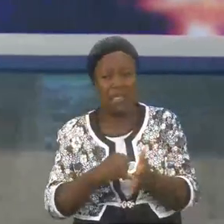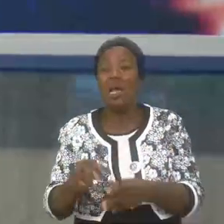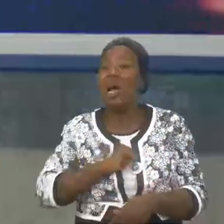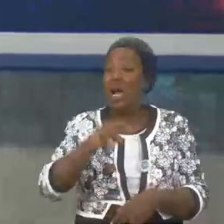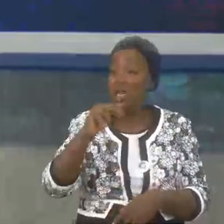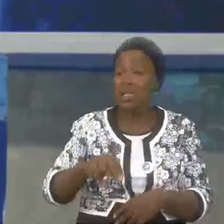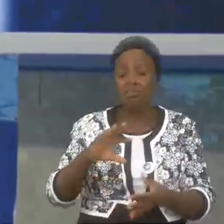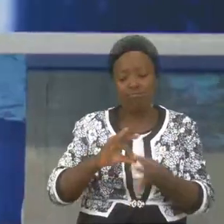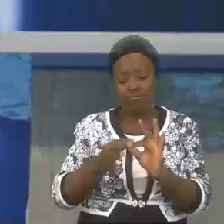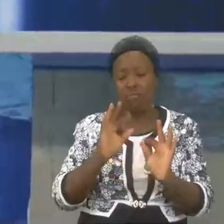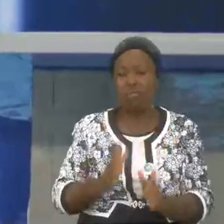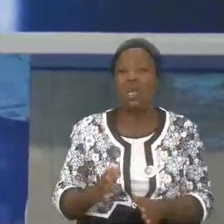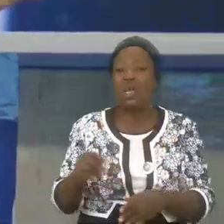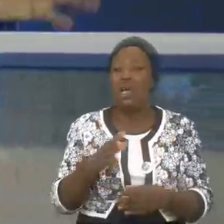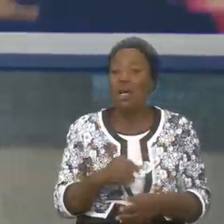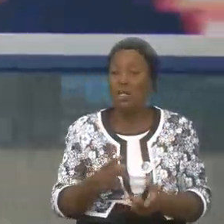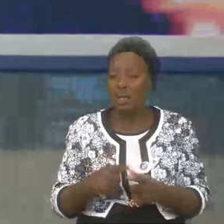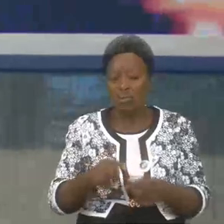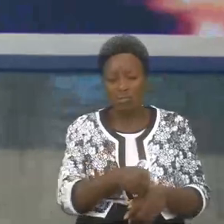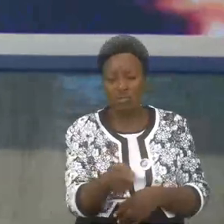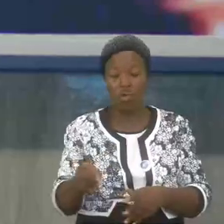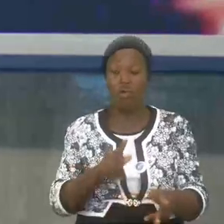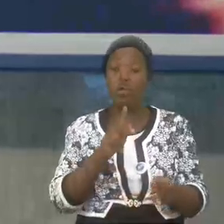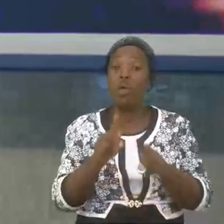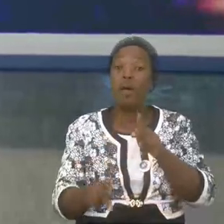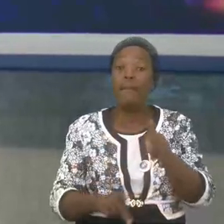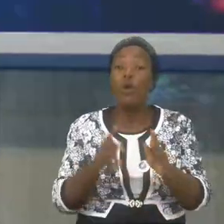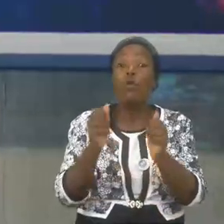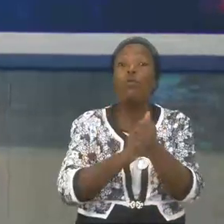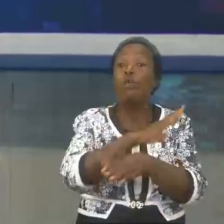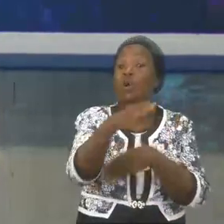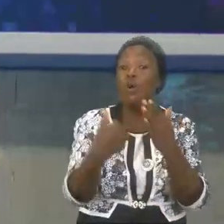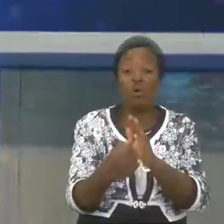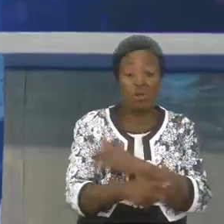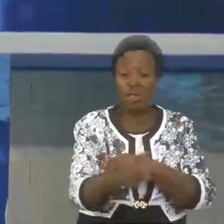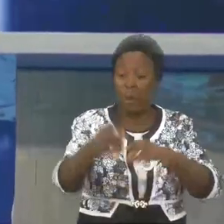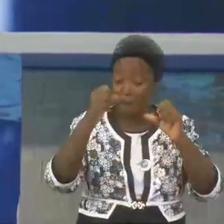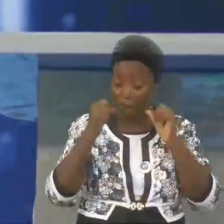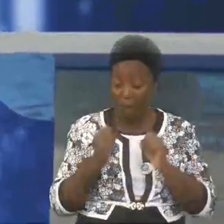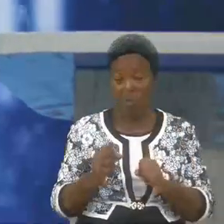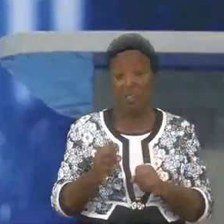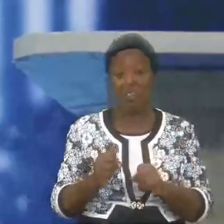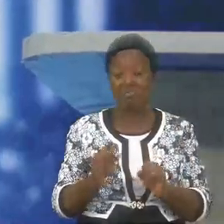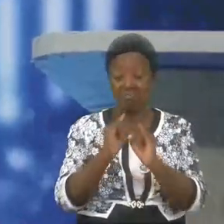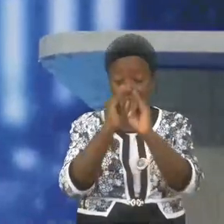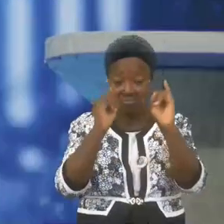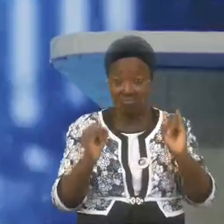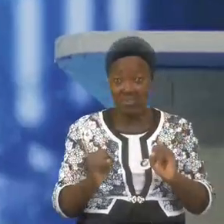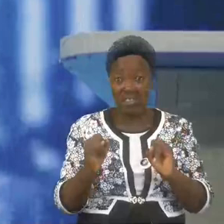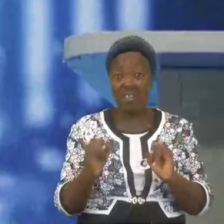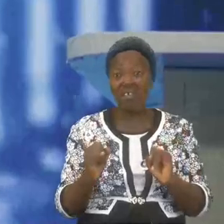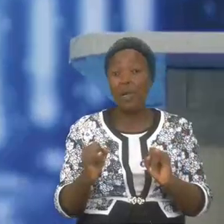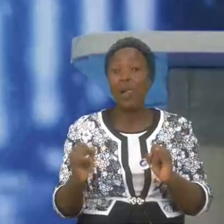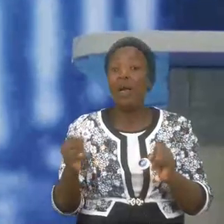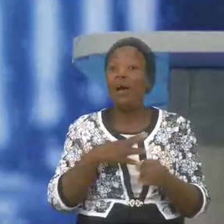besoin d'une interprétation. Ces gens-là avaient toute leur puissance derrière